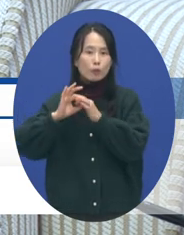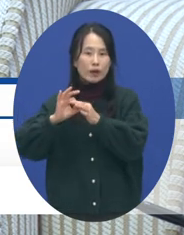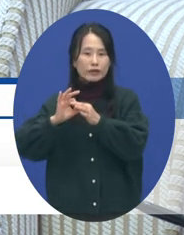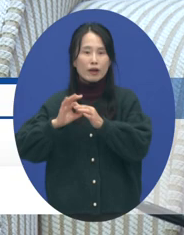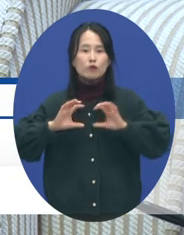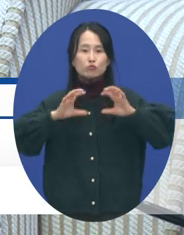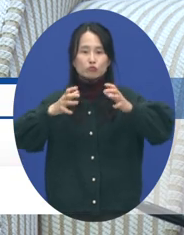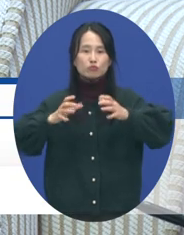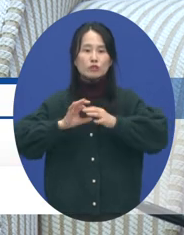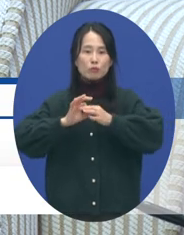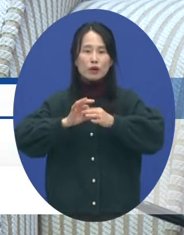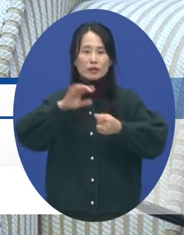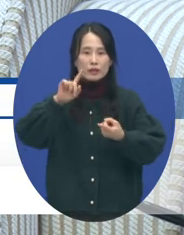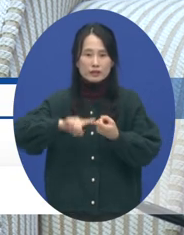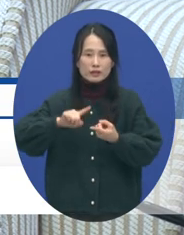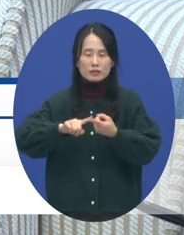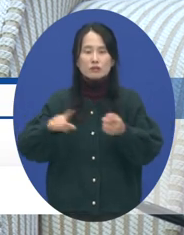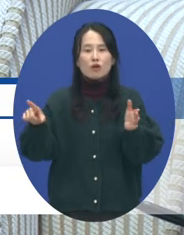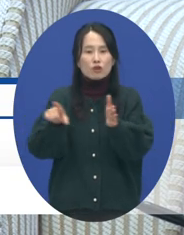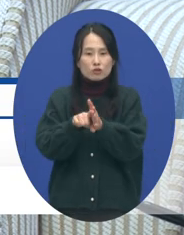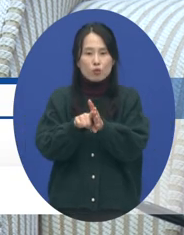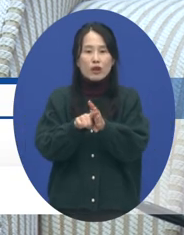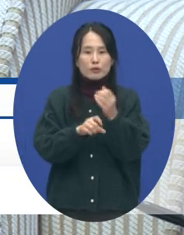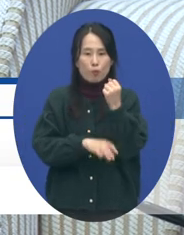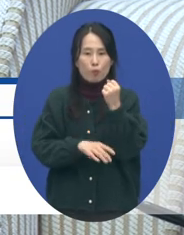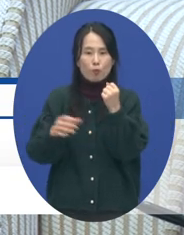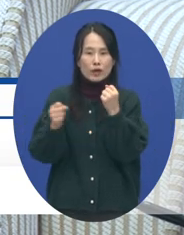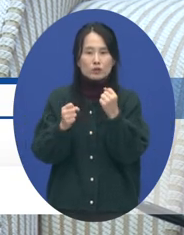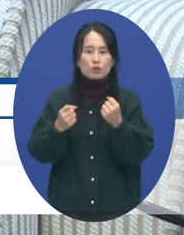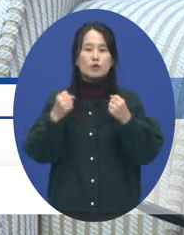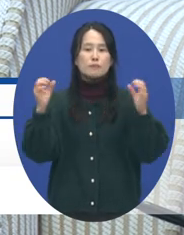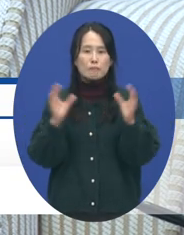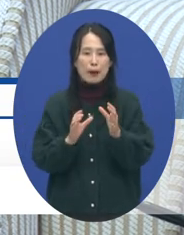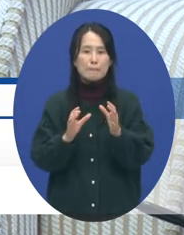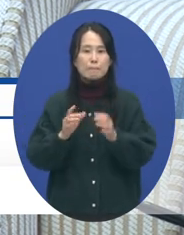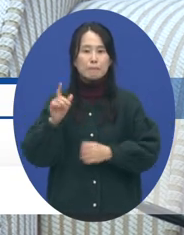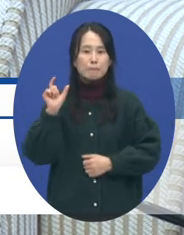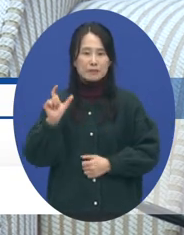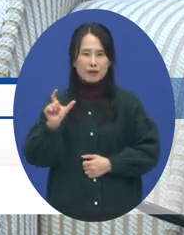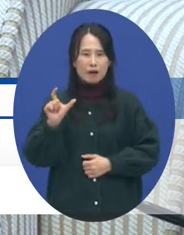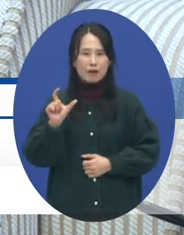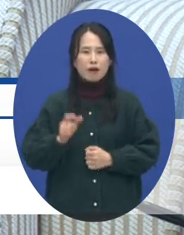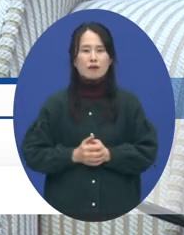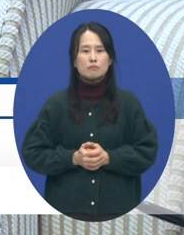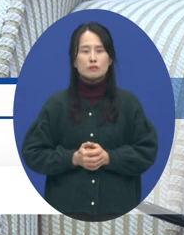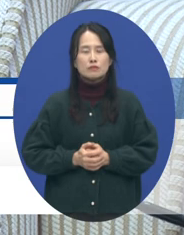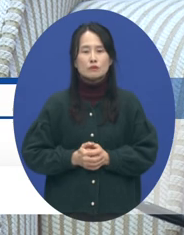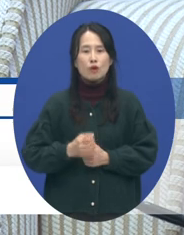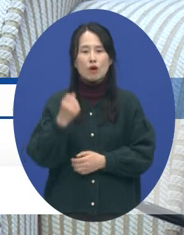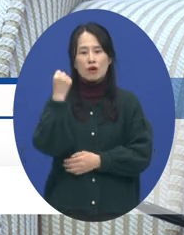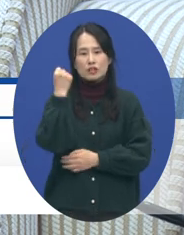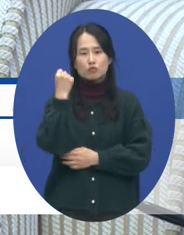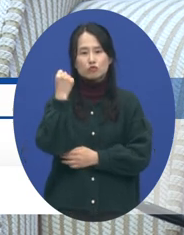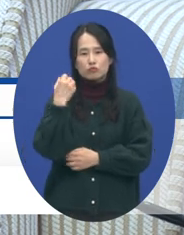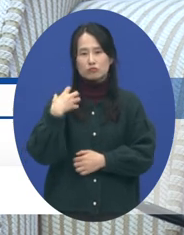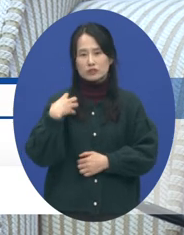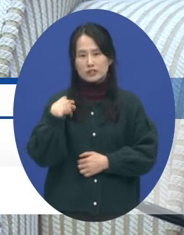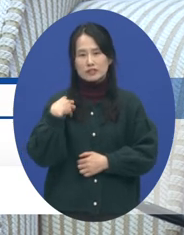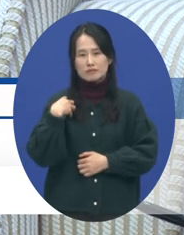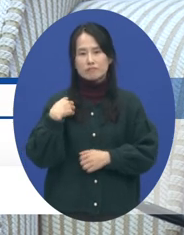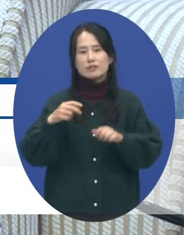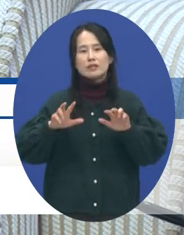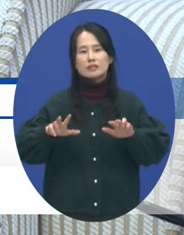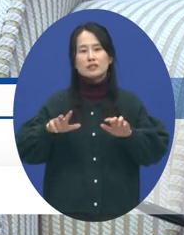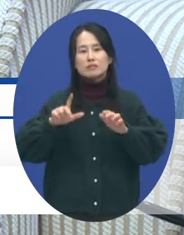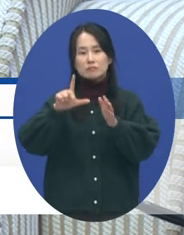관계에 있어서 그 같은 신뢰 바탕을 둔 협력 관계를 강화함으로써 든든한 그런 기둥 역할을